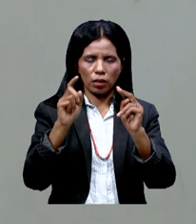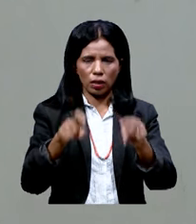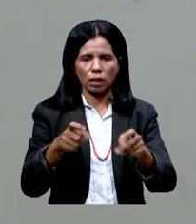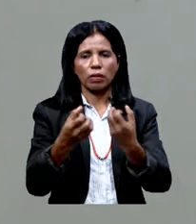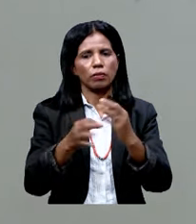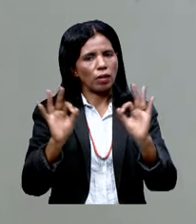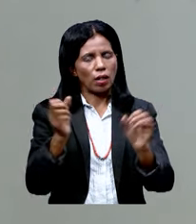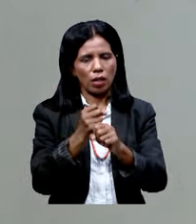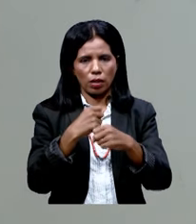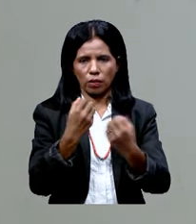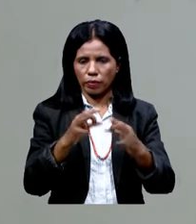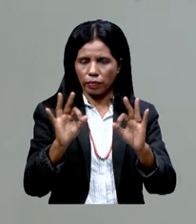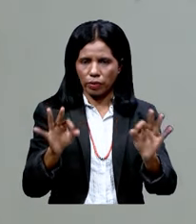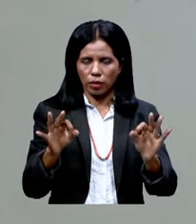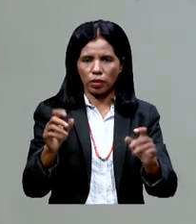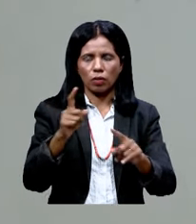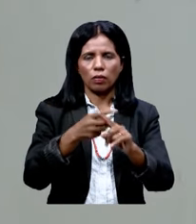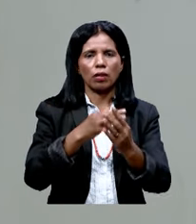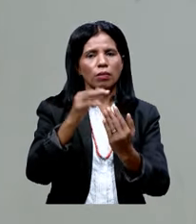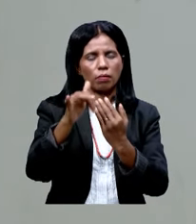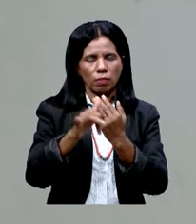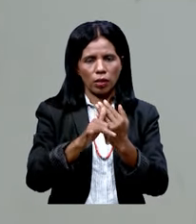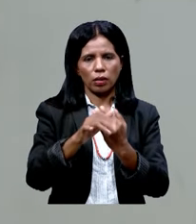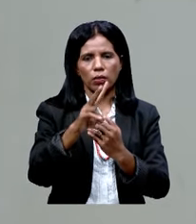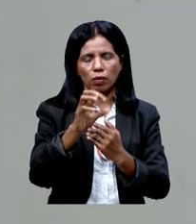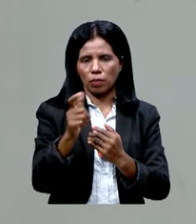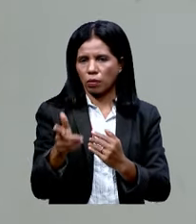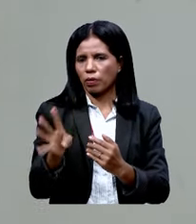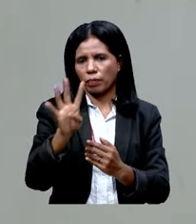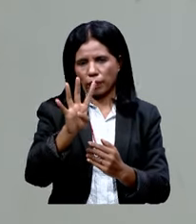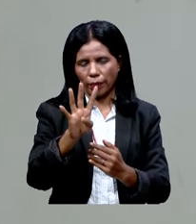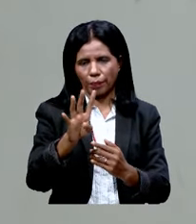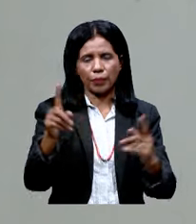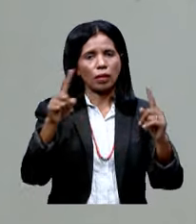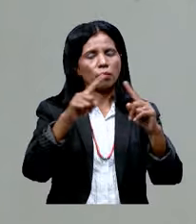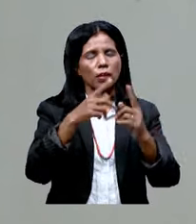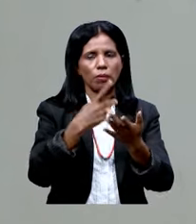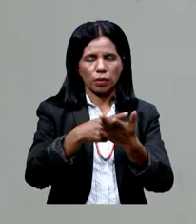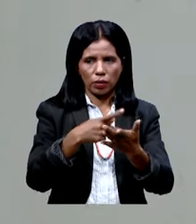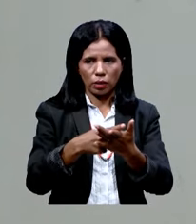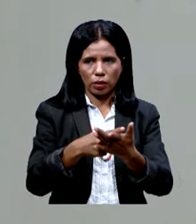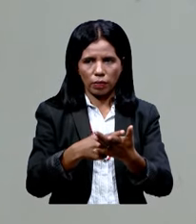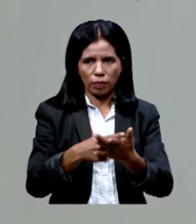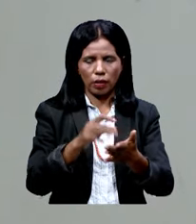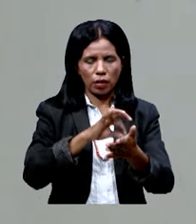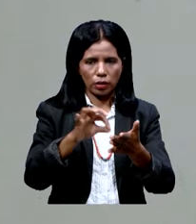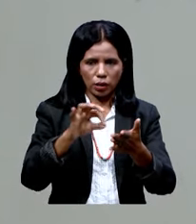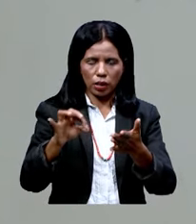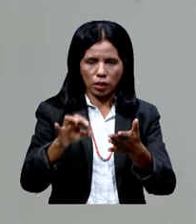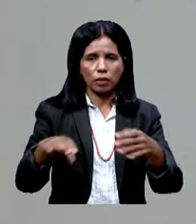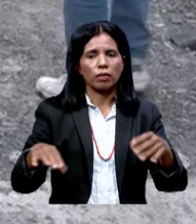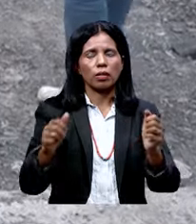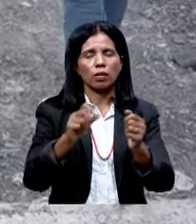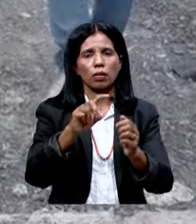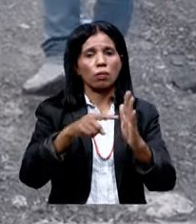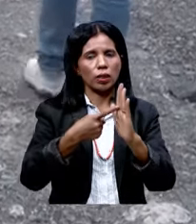iha mayu 2024 min ba ida projetu ne bema ka iha asine iha